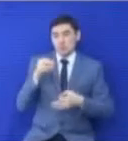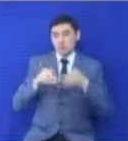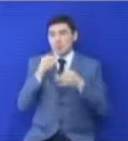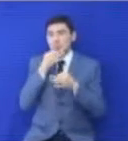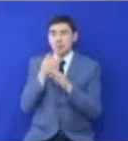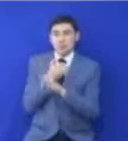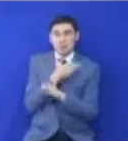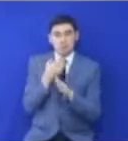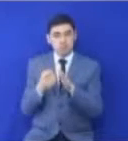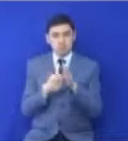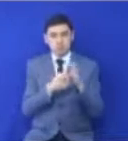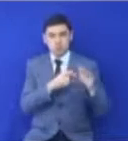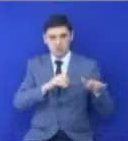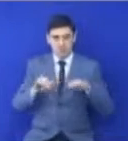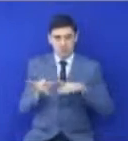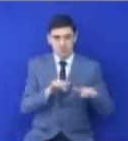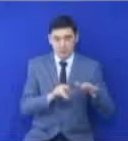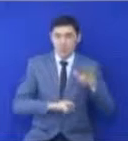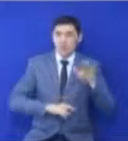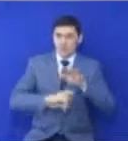дейінгі тергеу жұмыстары басталды.